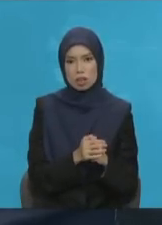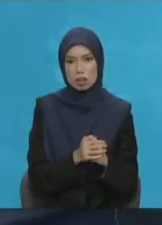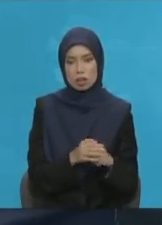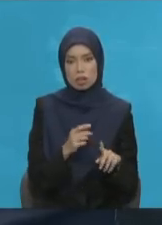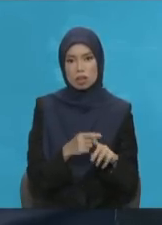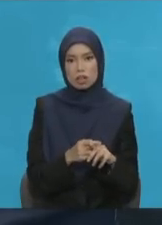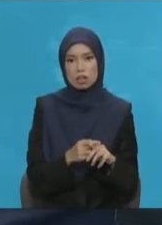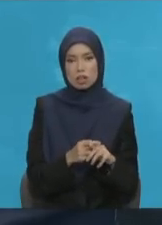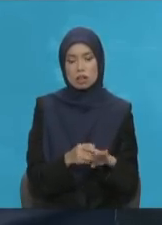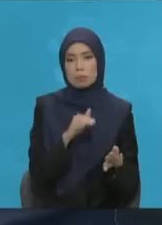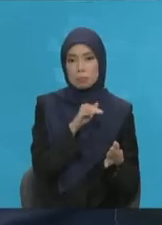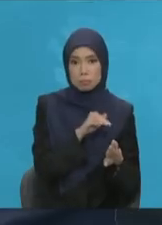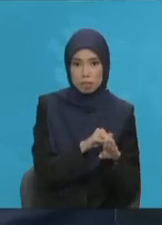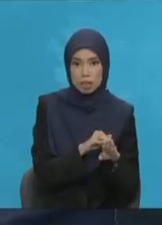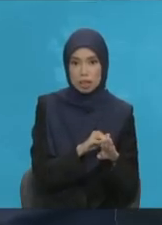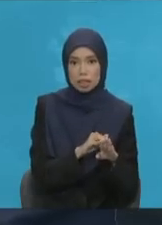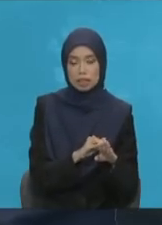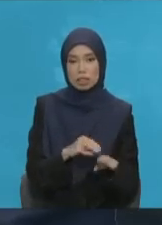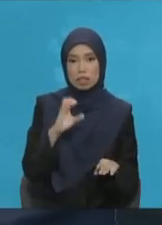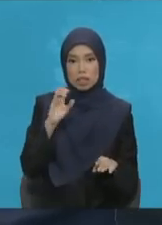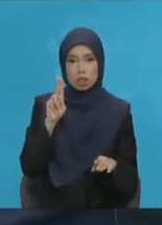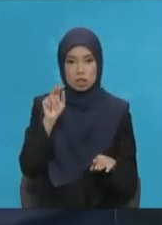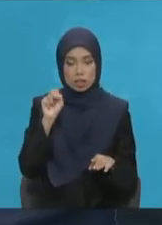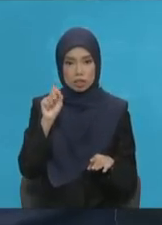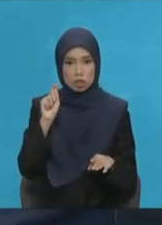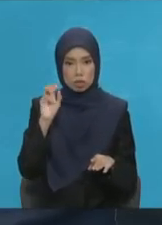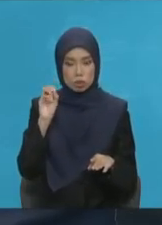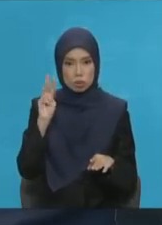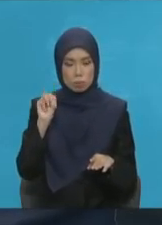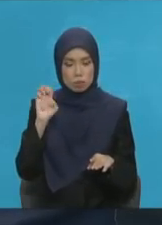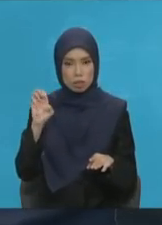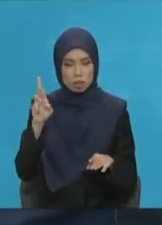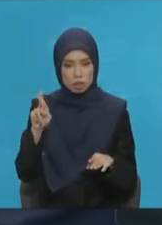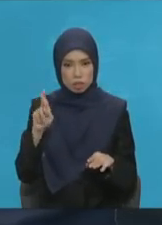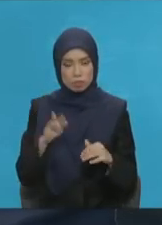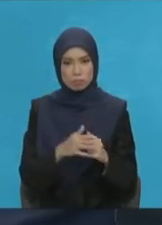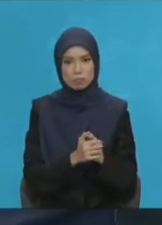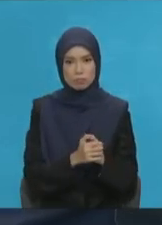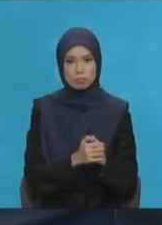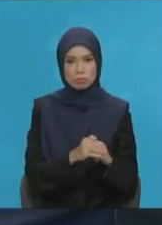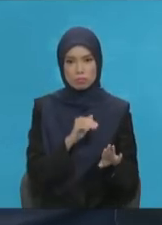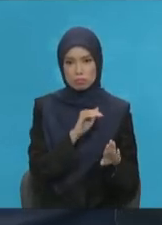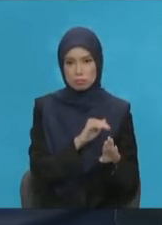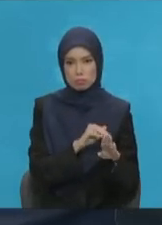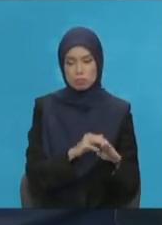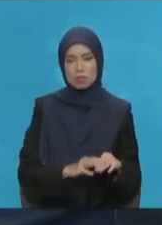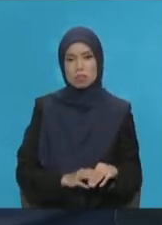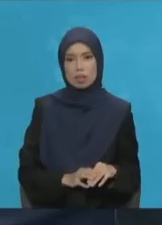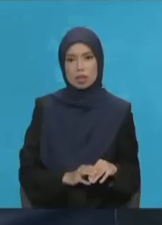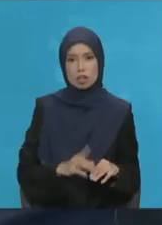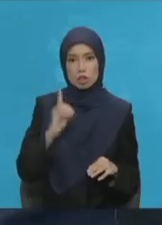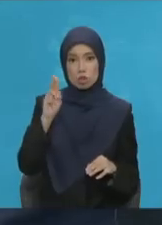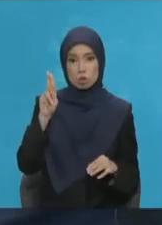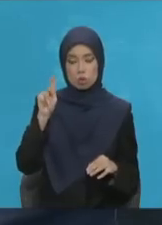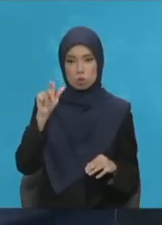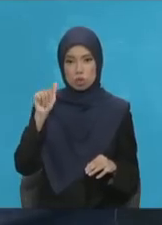dituntut itu ialah kedutaan Brunei Darussalam dan pos Sriwijaya tinggi luar negeri